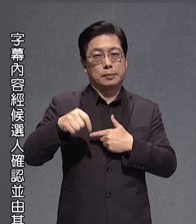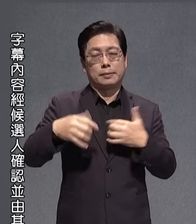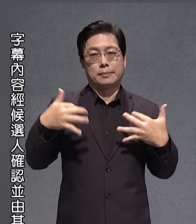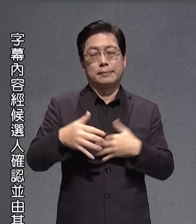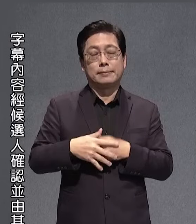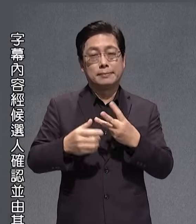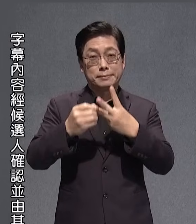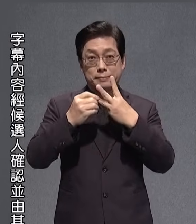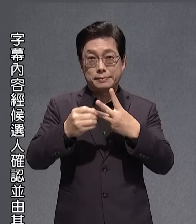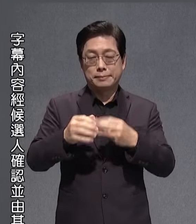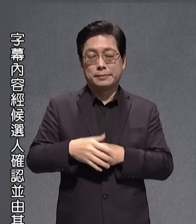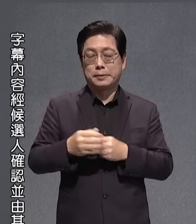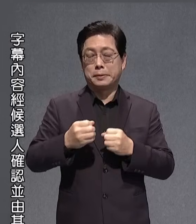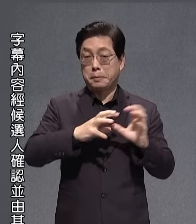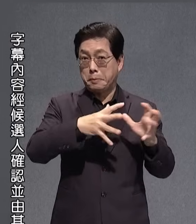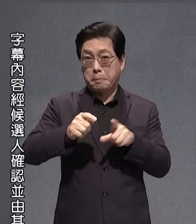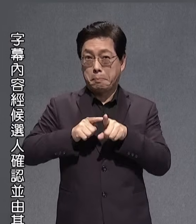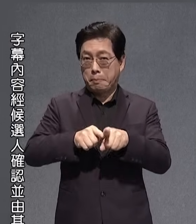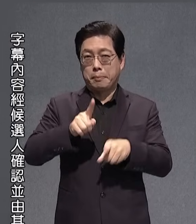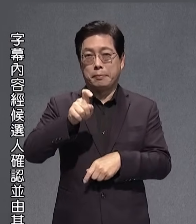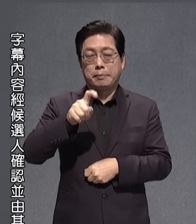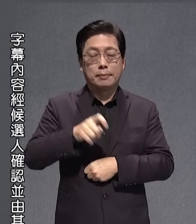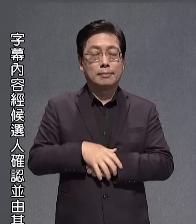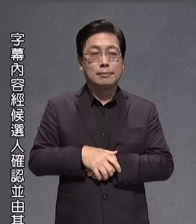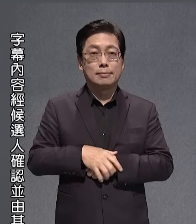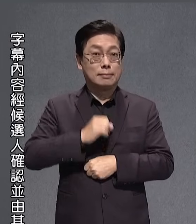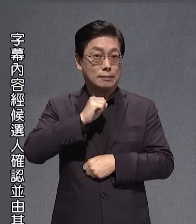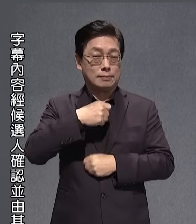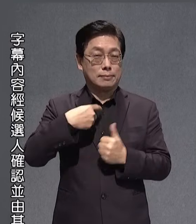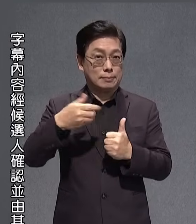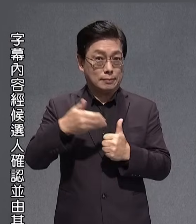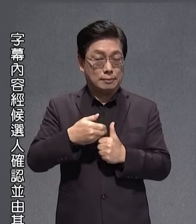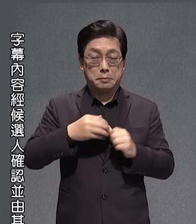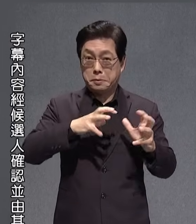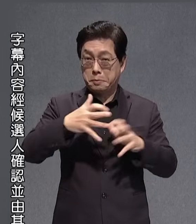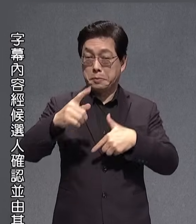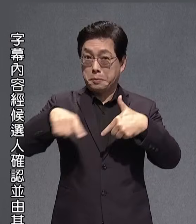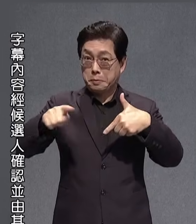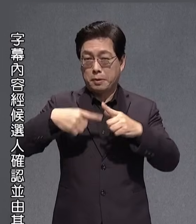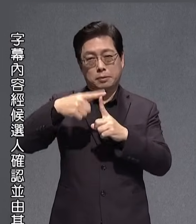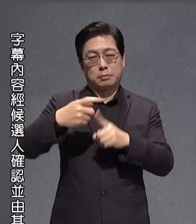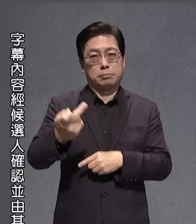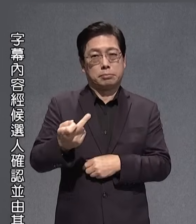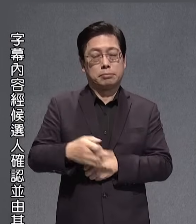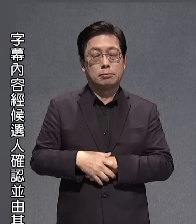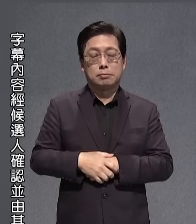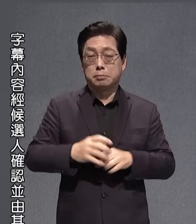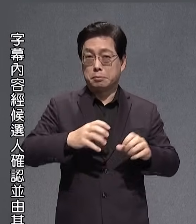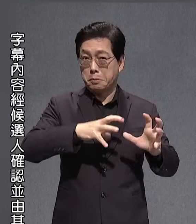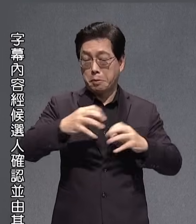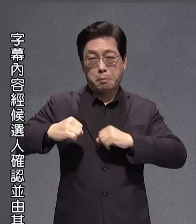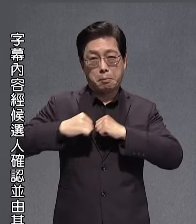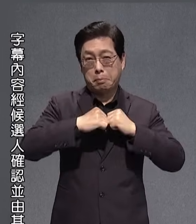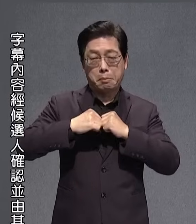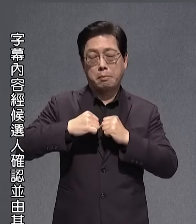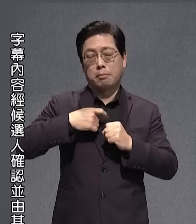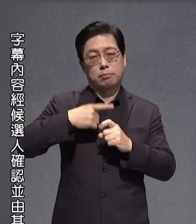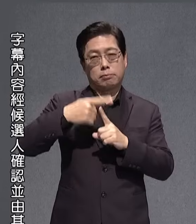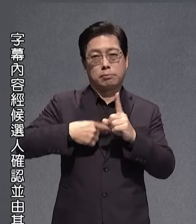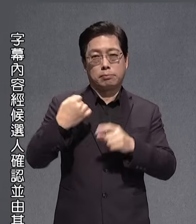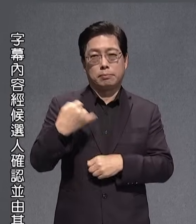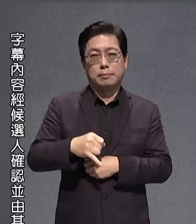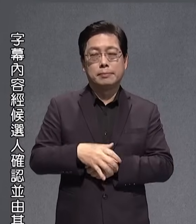第三，无法接轨国际。我们台湾的教育国际化程度还是很低，在国际上的竞争力仍然不